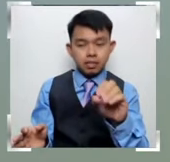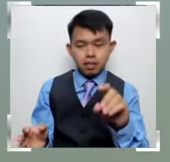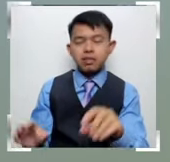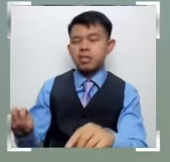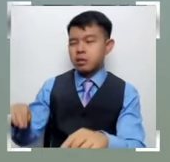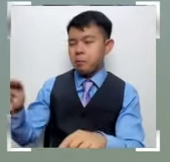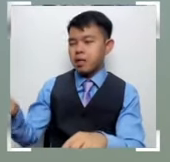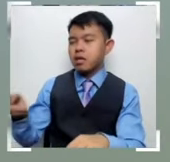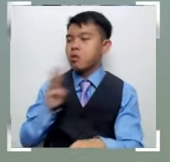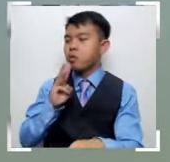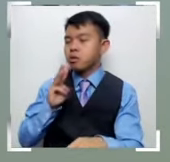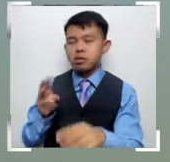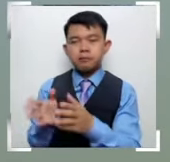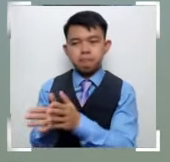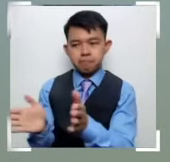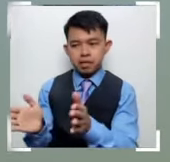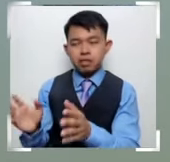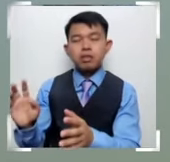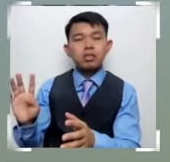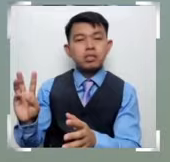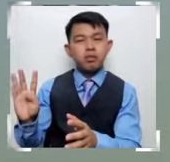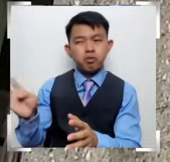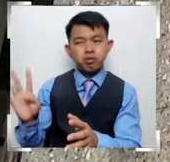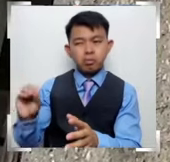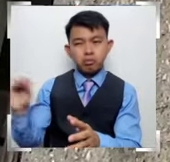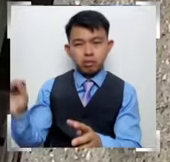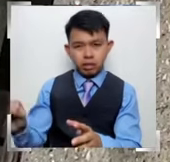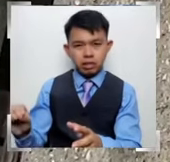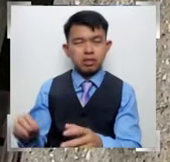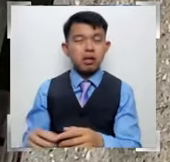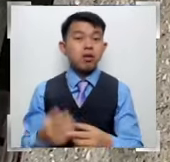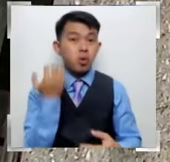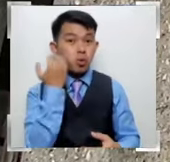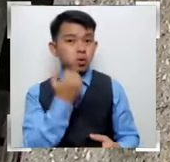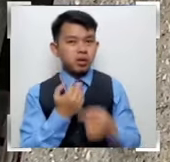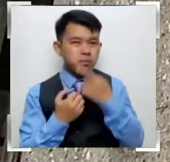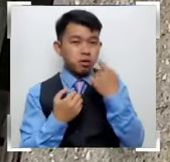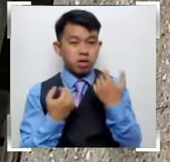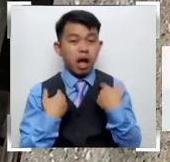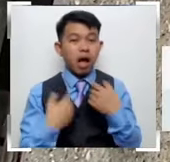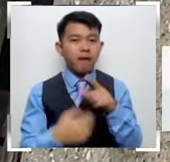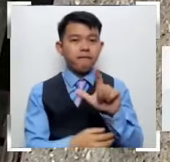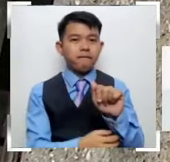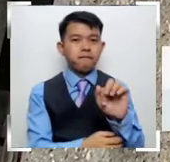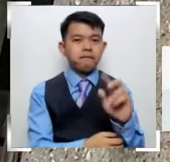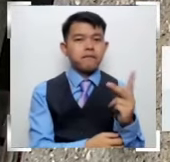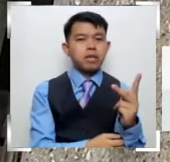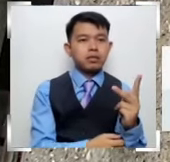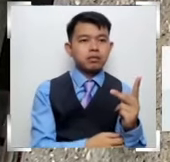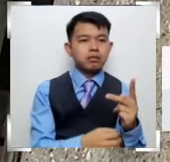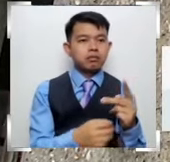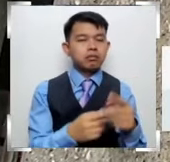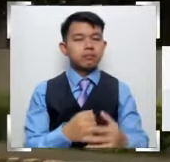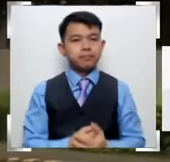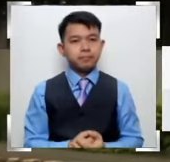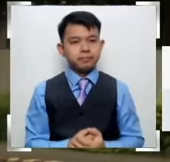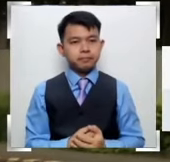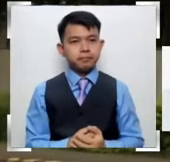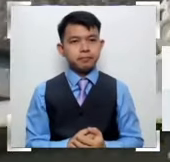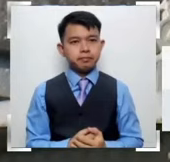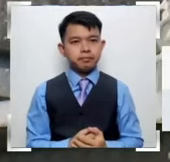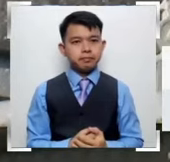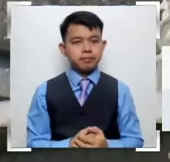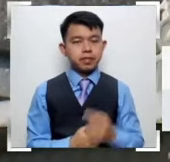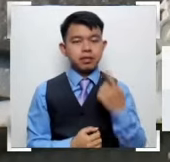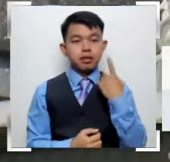kumbaga may kulang na po dahil nga may mga leaks. Nitong nakaraang Webes pa nagsimulang magkumpuni ang Manila Water, Maynilad